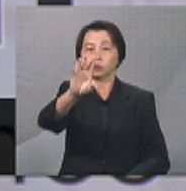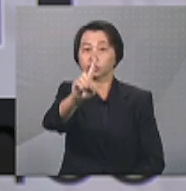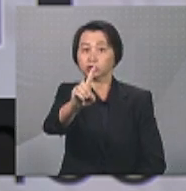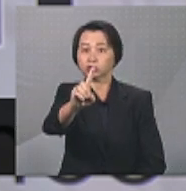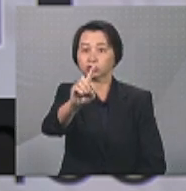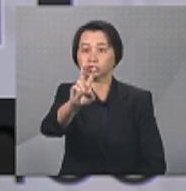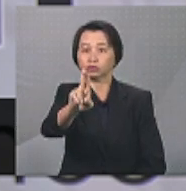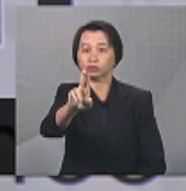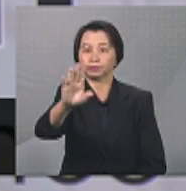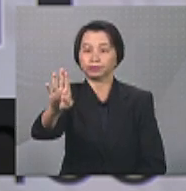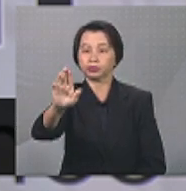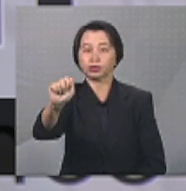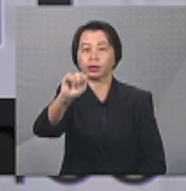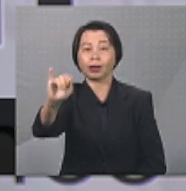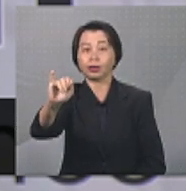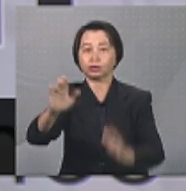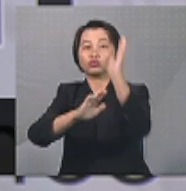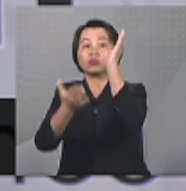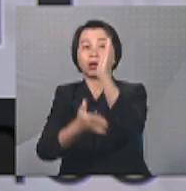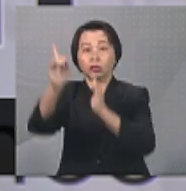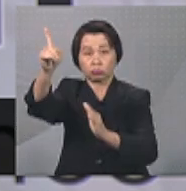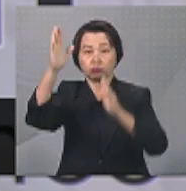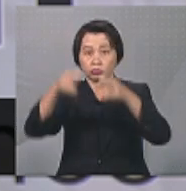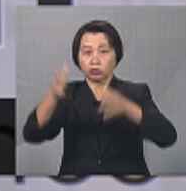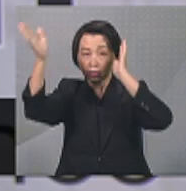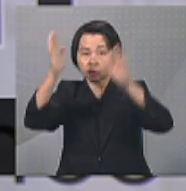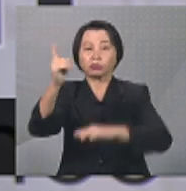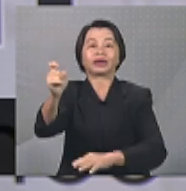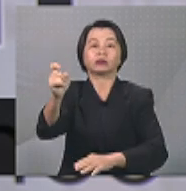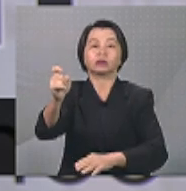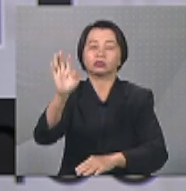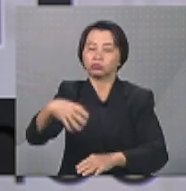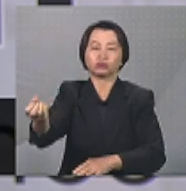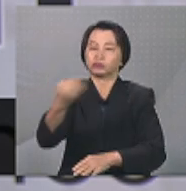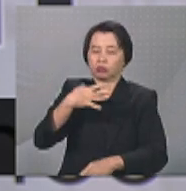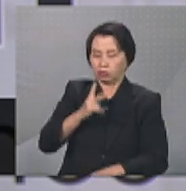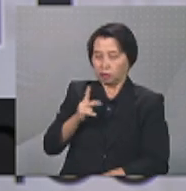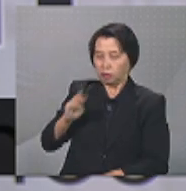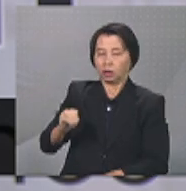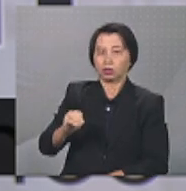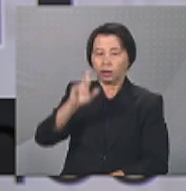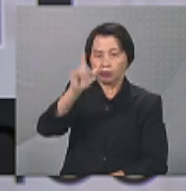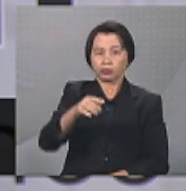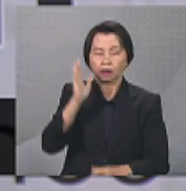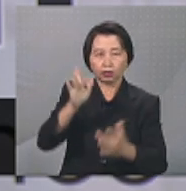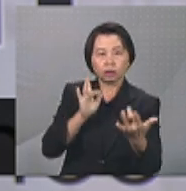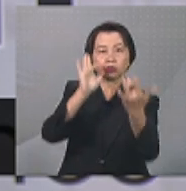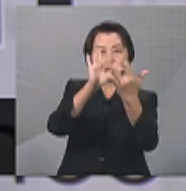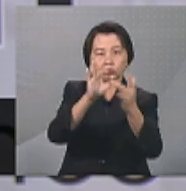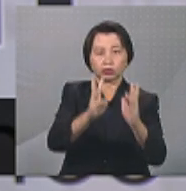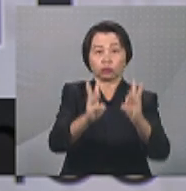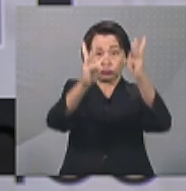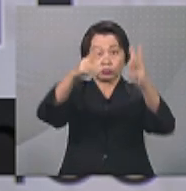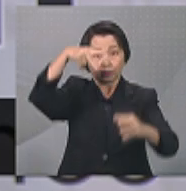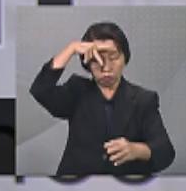kita akan bekerjasama dengan Wisma Putra untuk mendapatkan lebih lagi maklumat kalau ada kematian di Dubai. Yang kedua, usaha